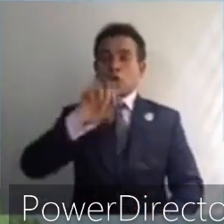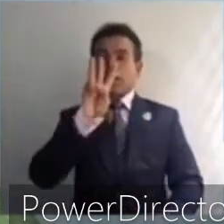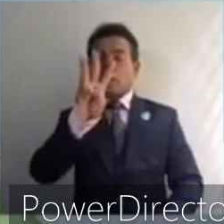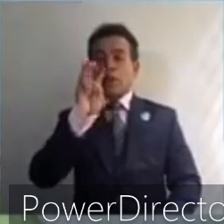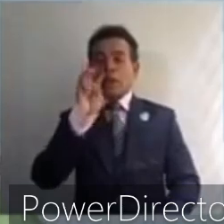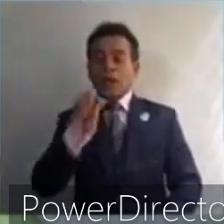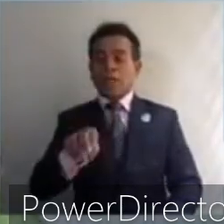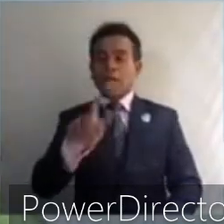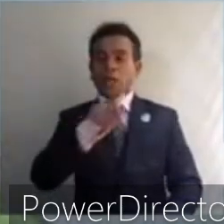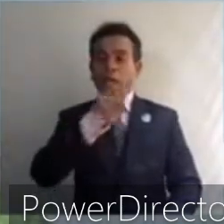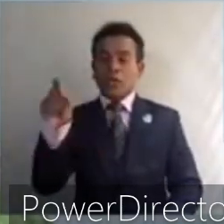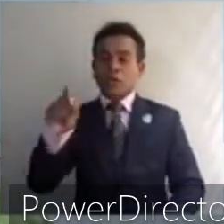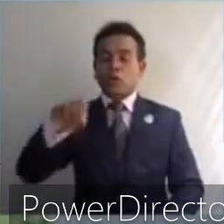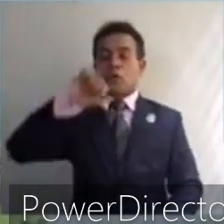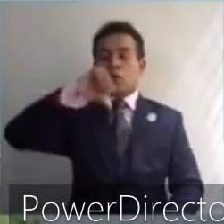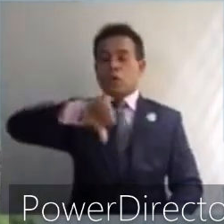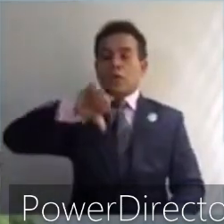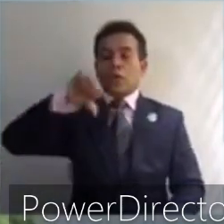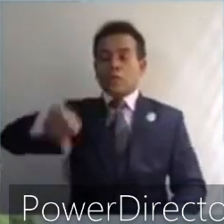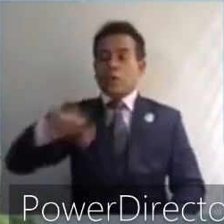24 ঘন্টায় কোয়ারেন্টাইন মুক্ত হয়েছে